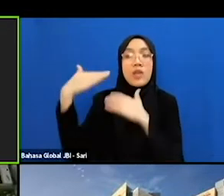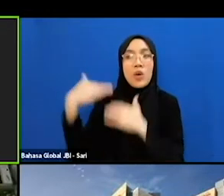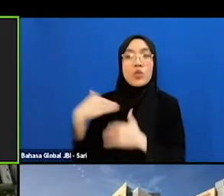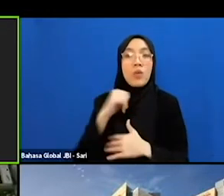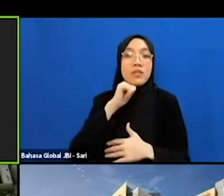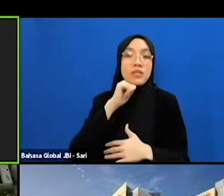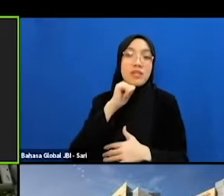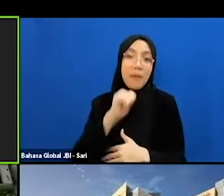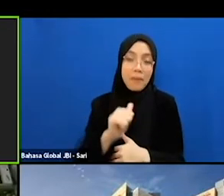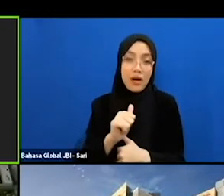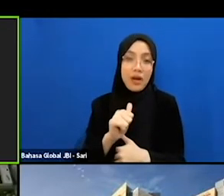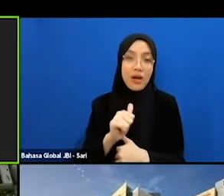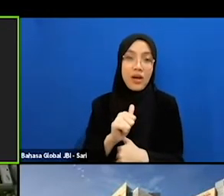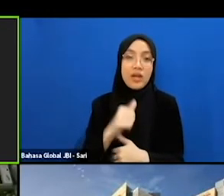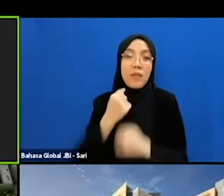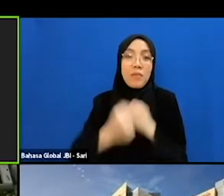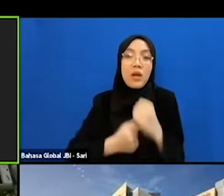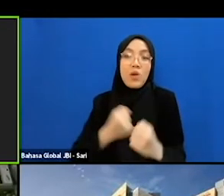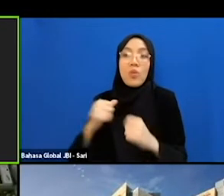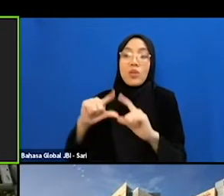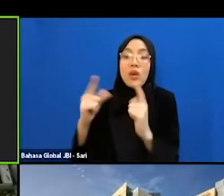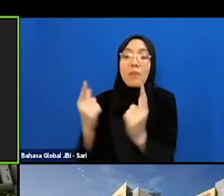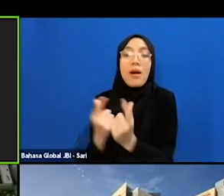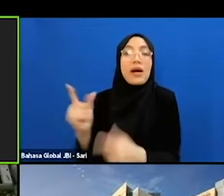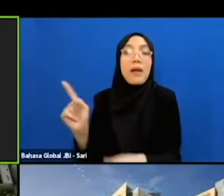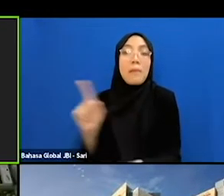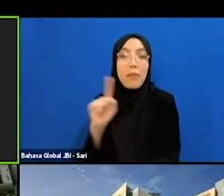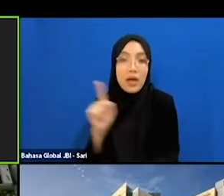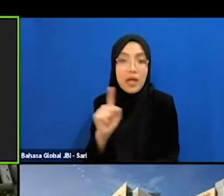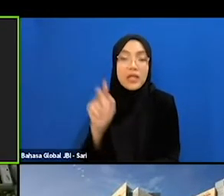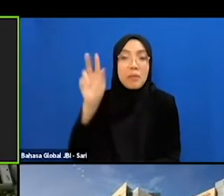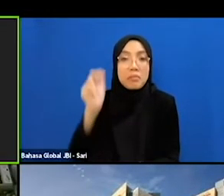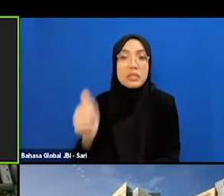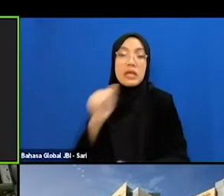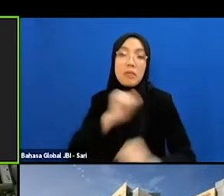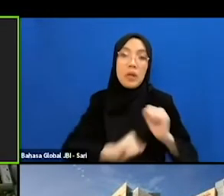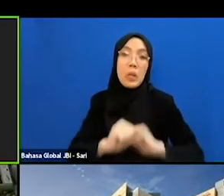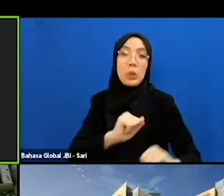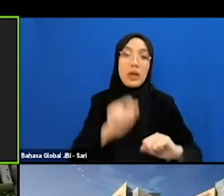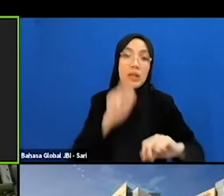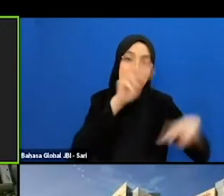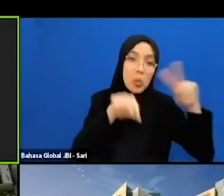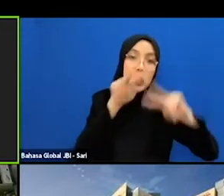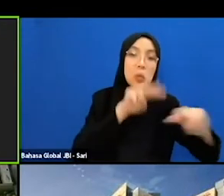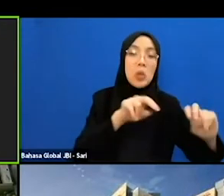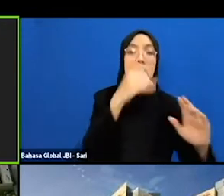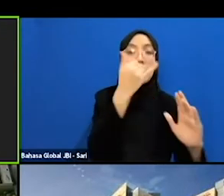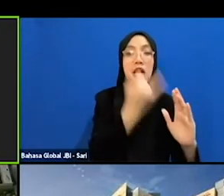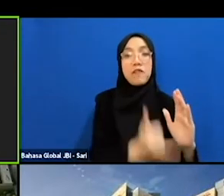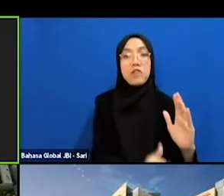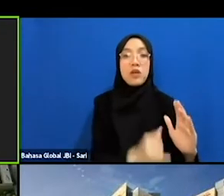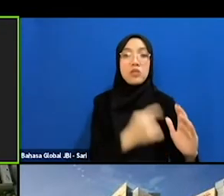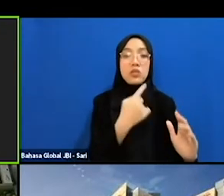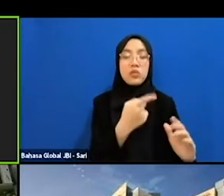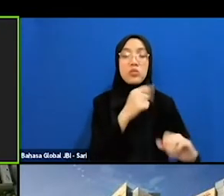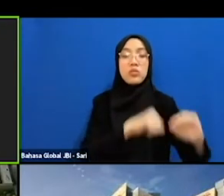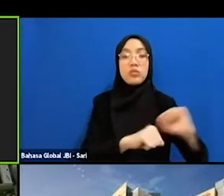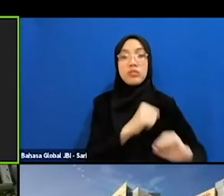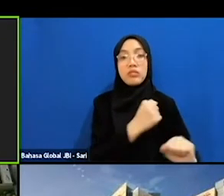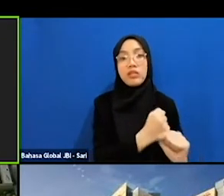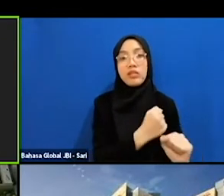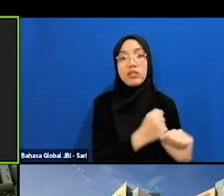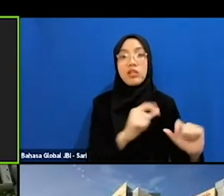otoritas institusi mana yang bisa melakukan eh Hai monitoring dan evaluasi kalau dari